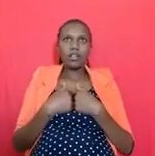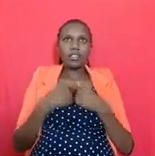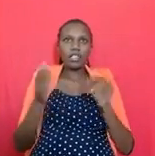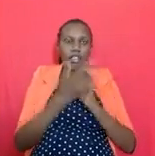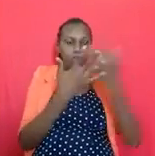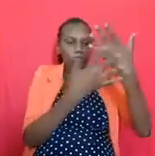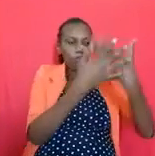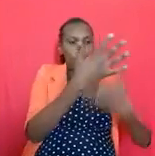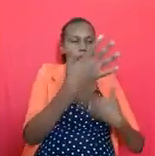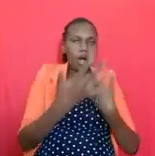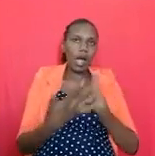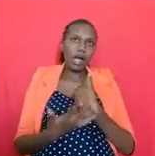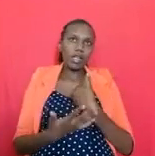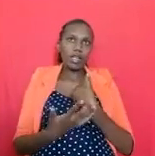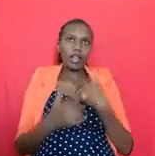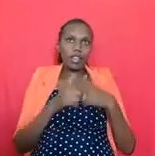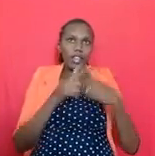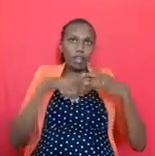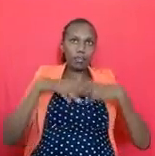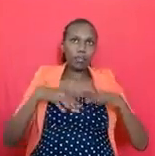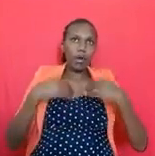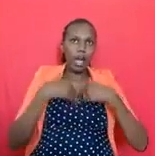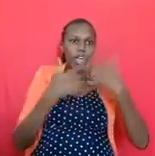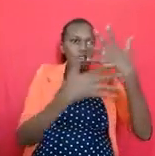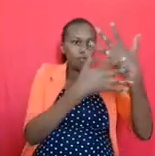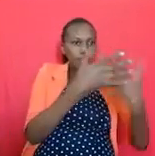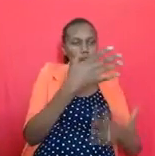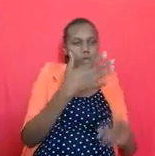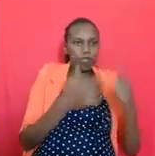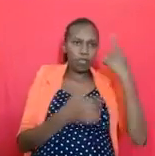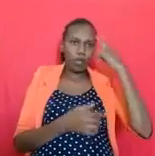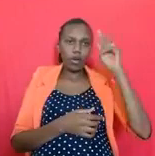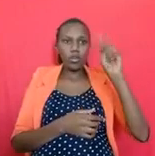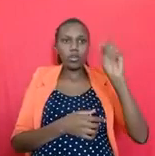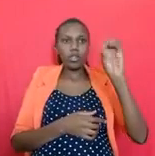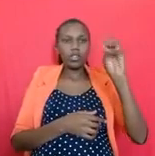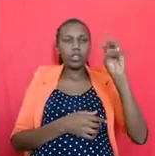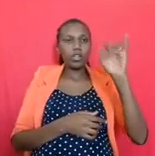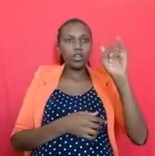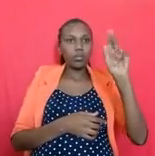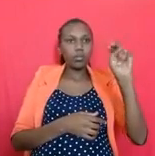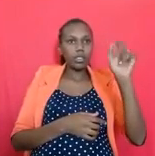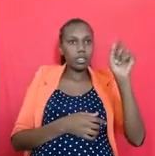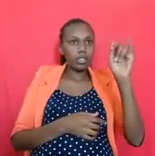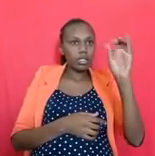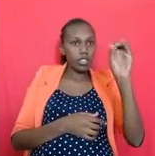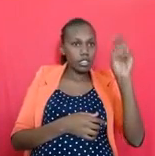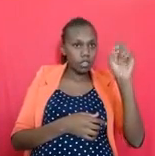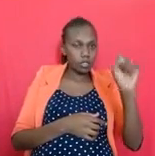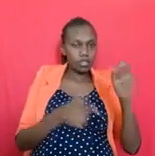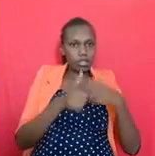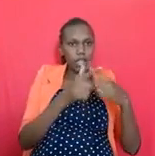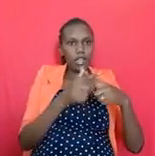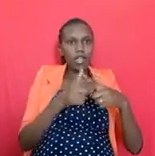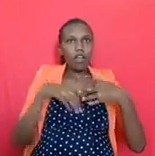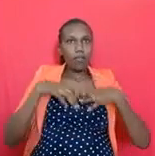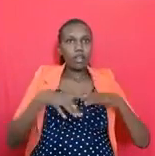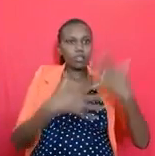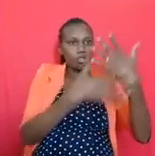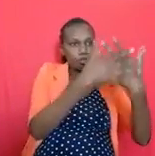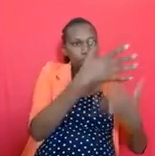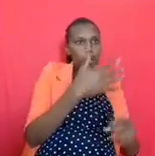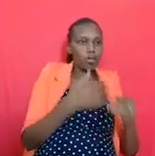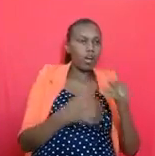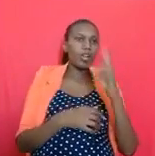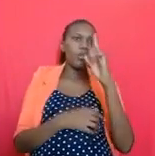formu. Na nikule adu moire formu shia nominations na make nominate ya du. Mudu kwa fatara nagia